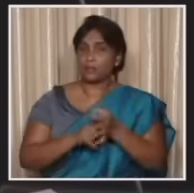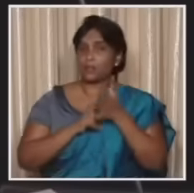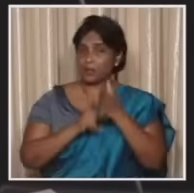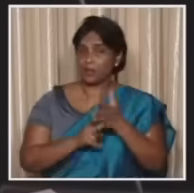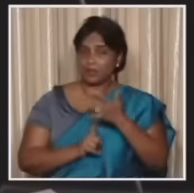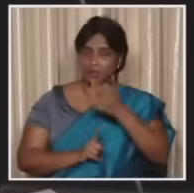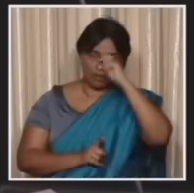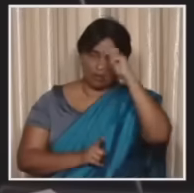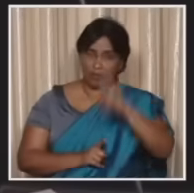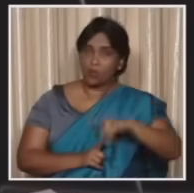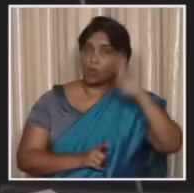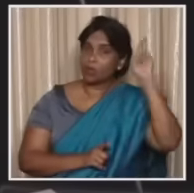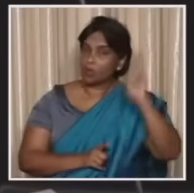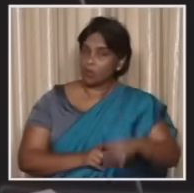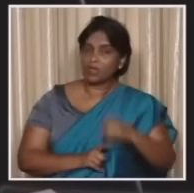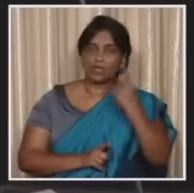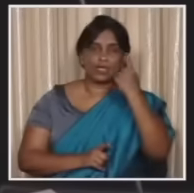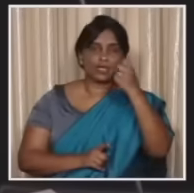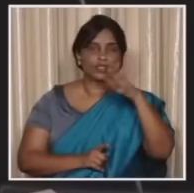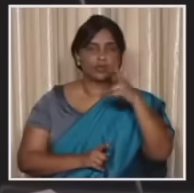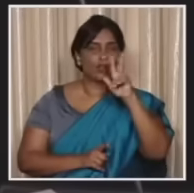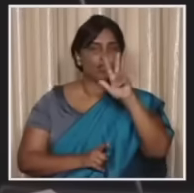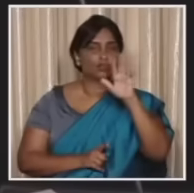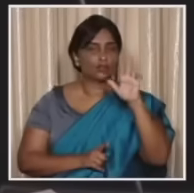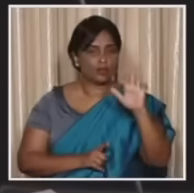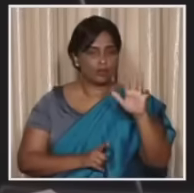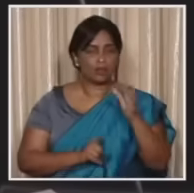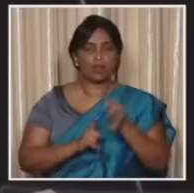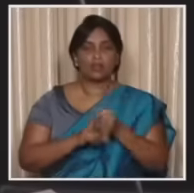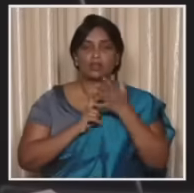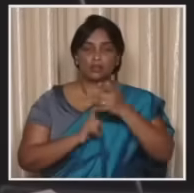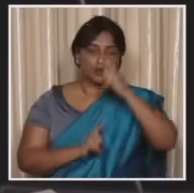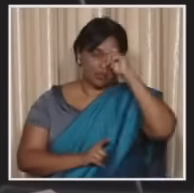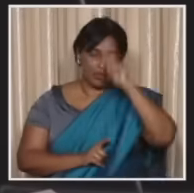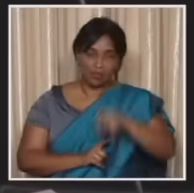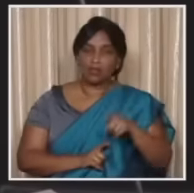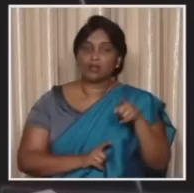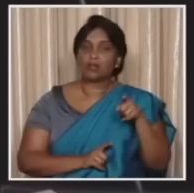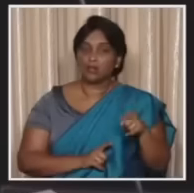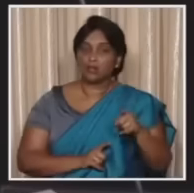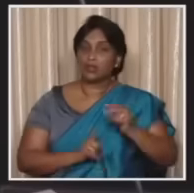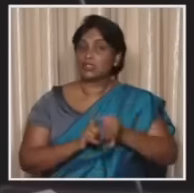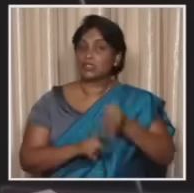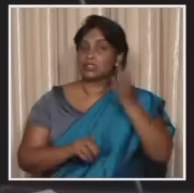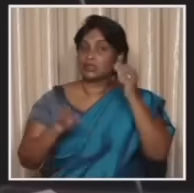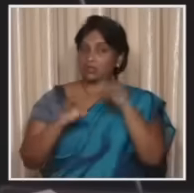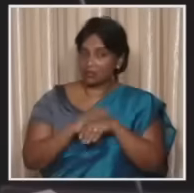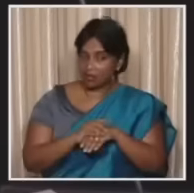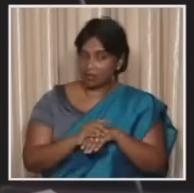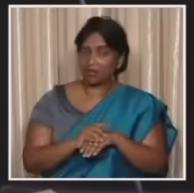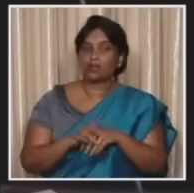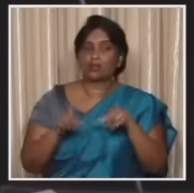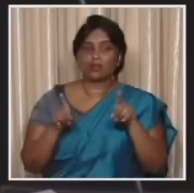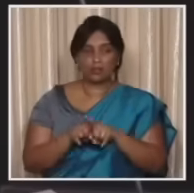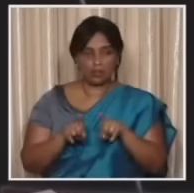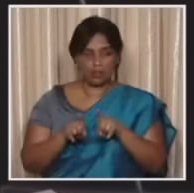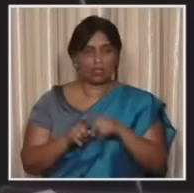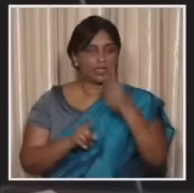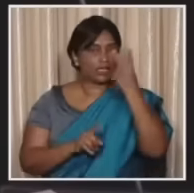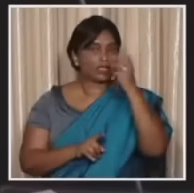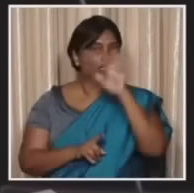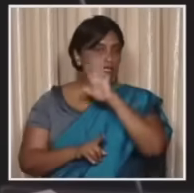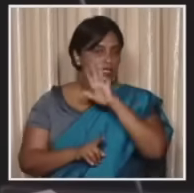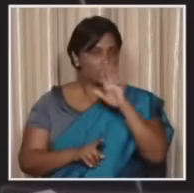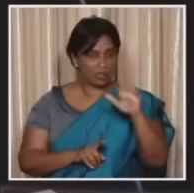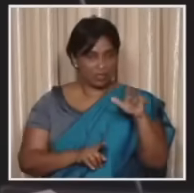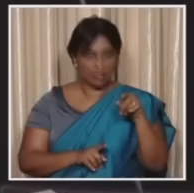ප්‍රේමදාස මැතිතුමා දිනන්න 1989 දී රණසිංහ ප්‍රේමදාස මැතිතුමා ජනාධිපති වෙන්න ඒ වගේම 2019